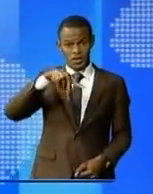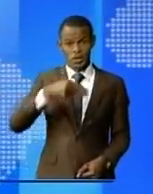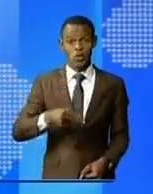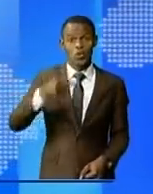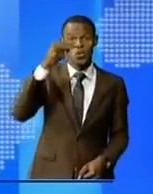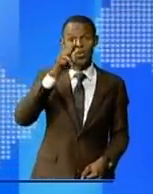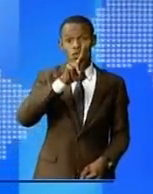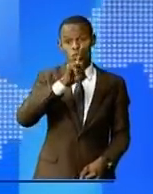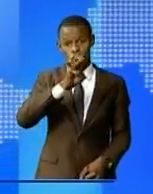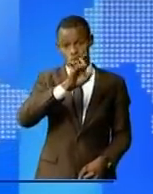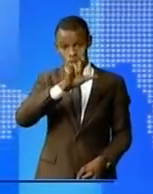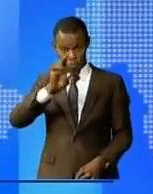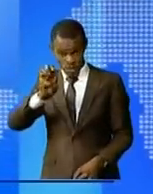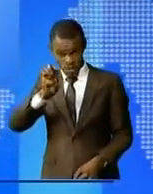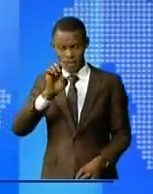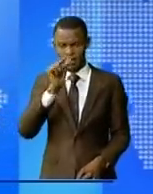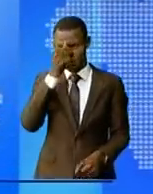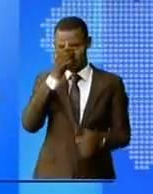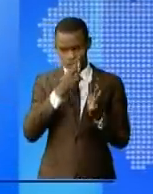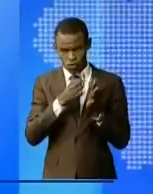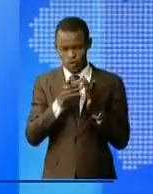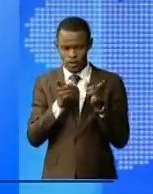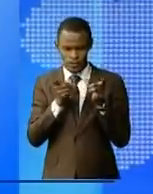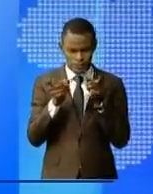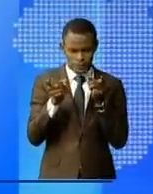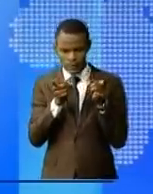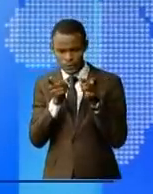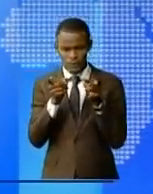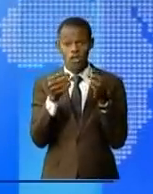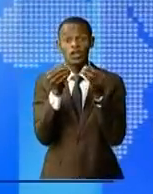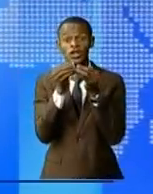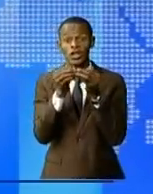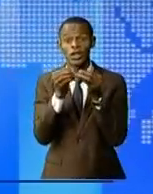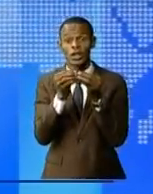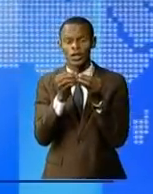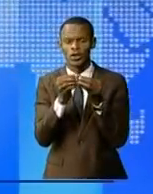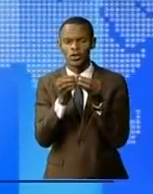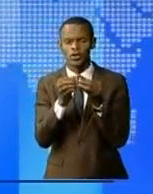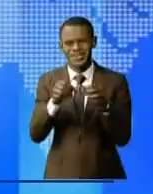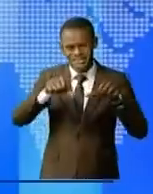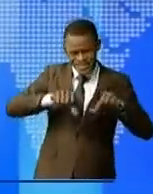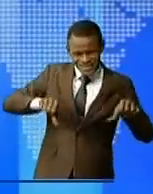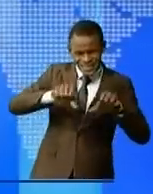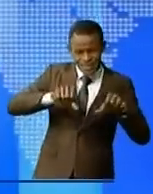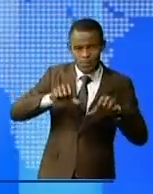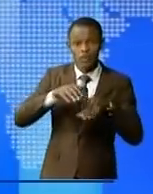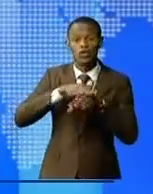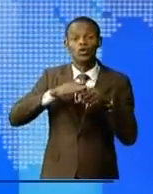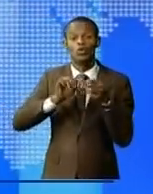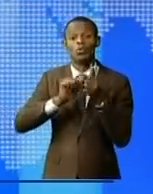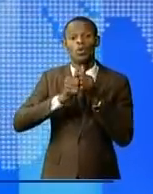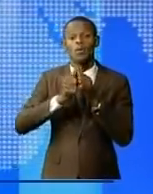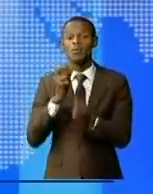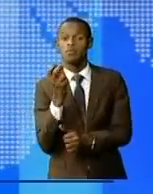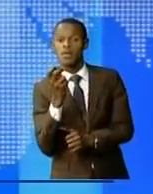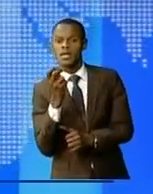Haut-Ouélé, le gouverneur a présidé une matinée scientifique sur le mine du territoire de Ouatcha.